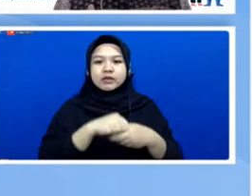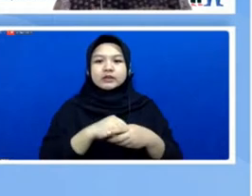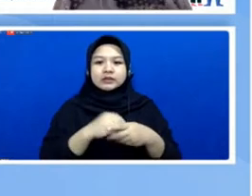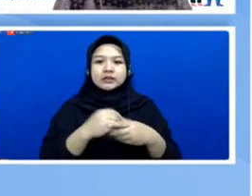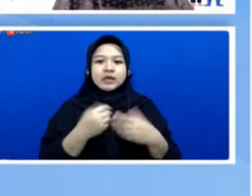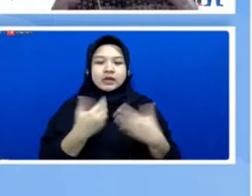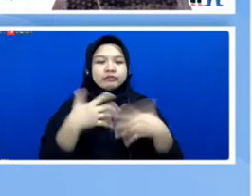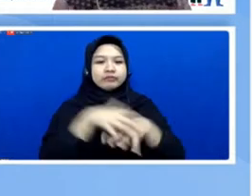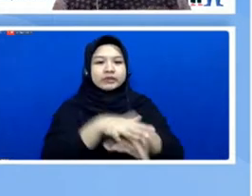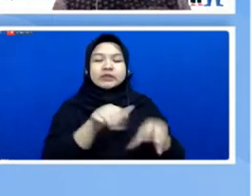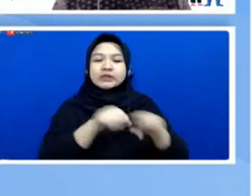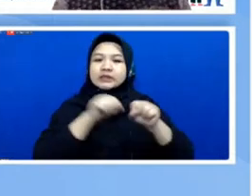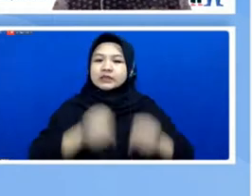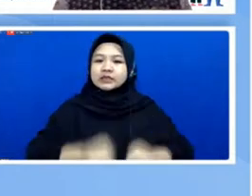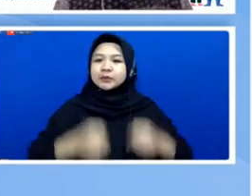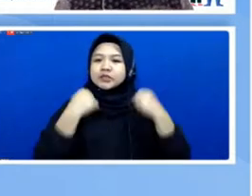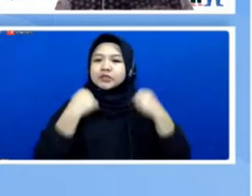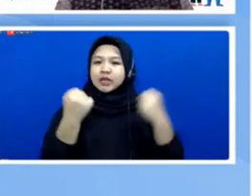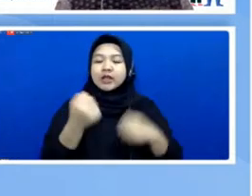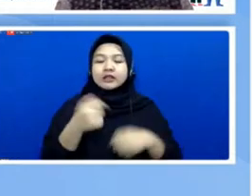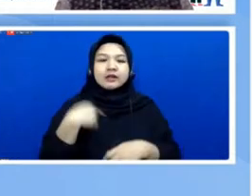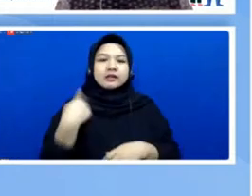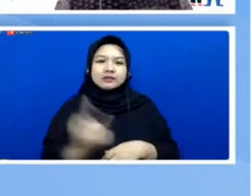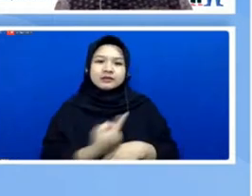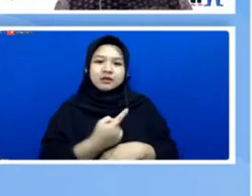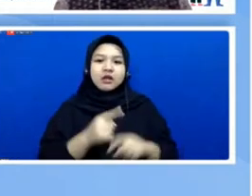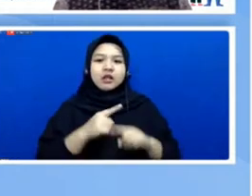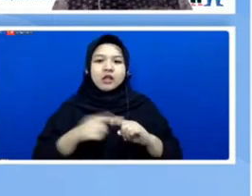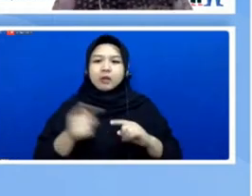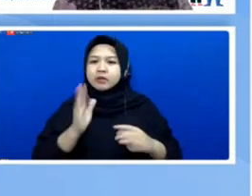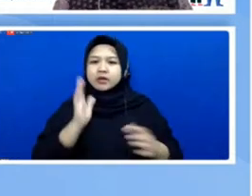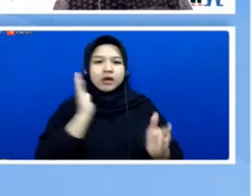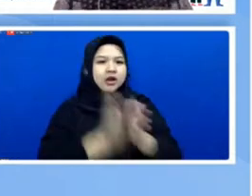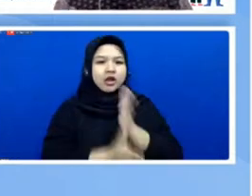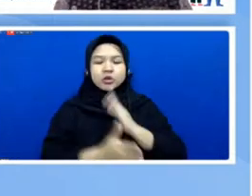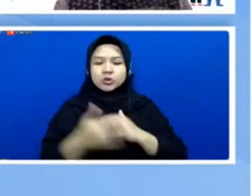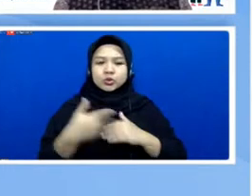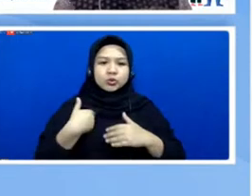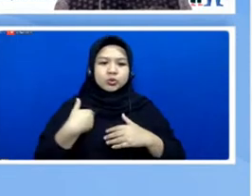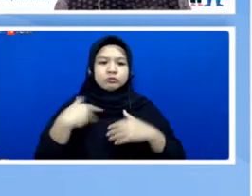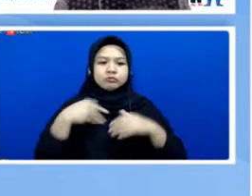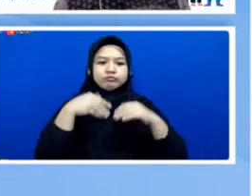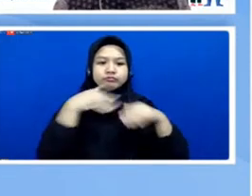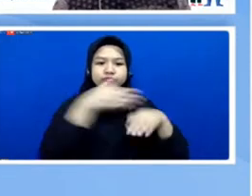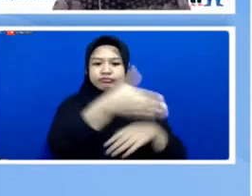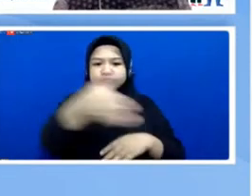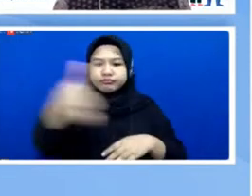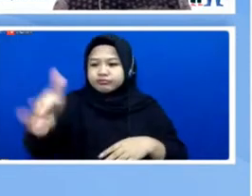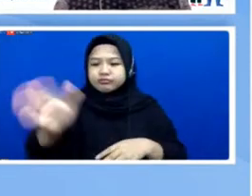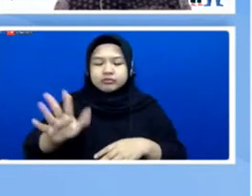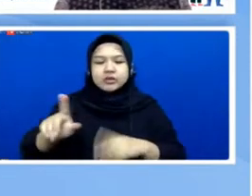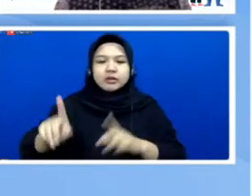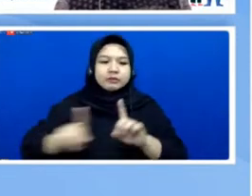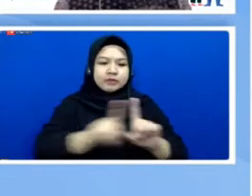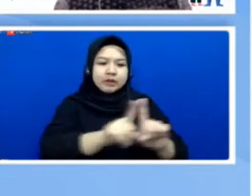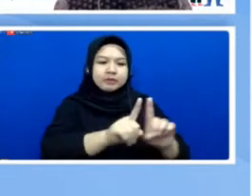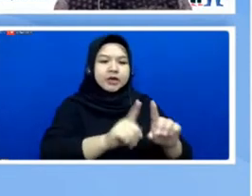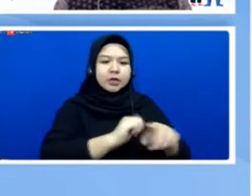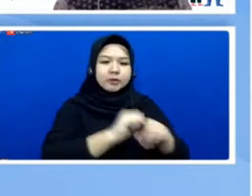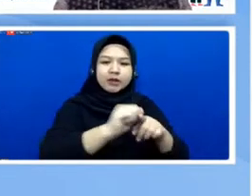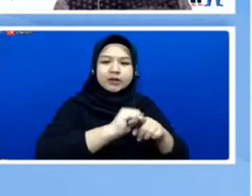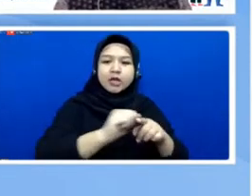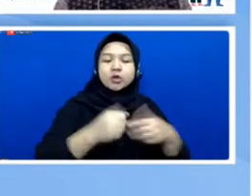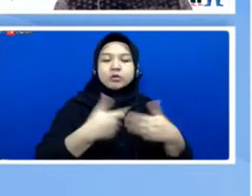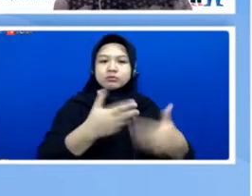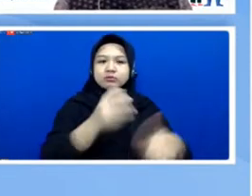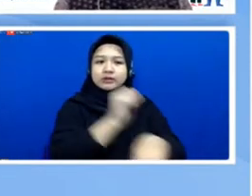dari sistem kesehatan kita idealnya. Tapi kemudian tidak langsung diterjunkan, mereka harus dapat pelatihan, pendampingan, dan kemudian pekerjaan